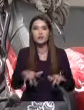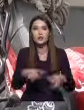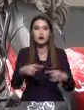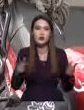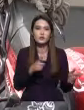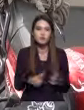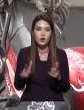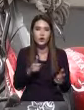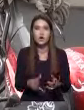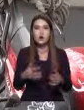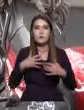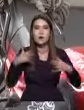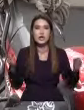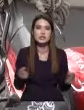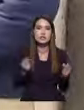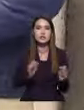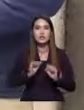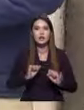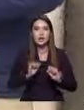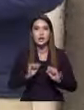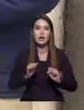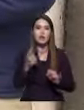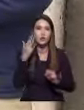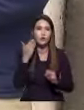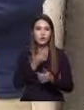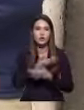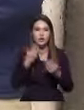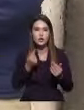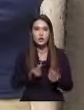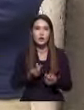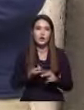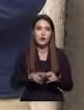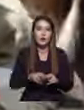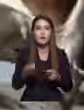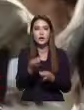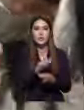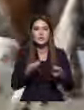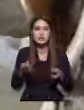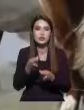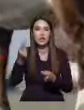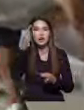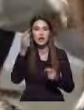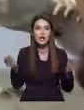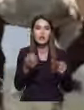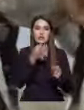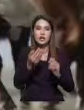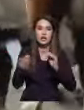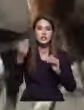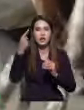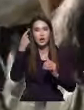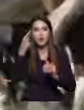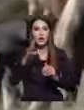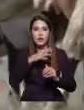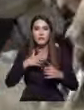Осынау қалың малды қыстан жұтатпай алып шығу да оңай емес. Сол себептен де қыстың қамын жазан ойластырып қойған. Малды бағуда